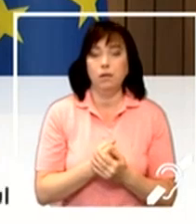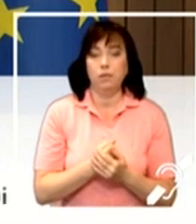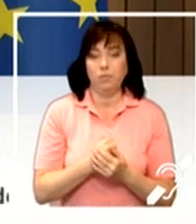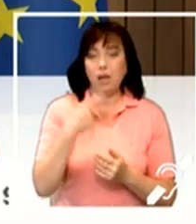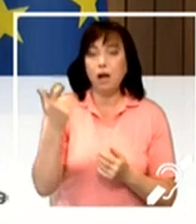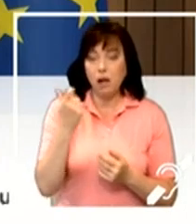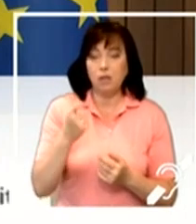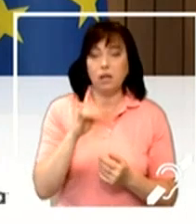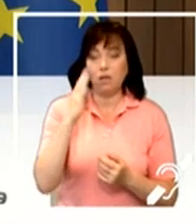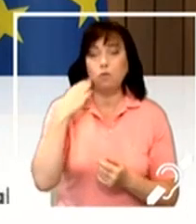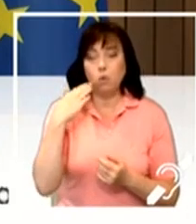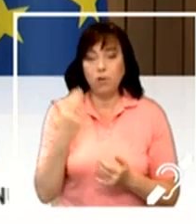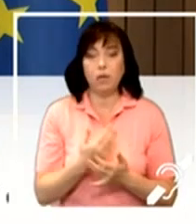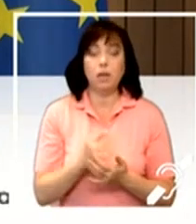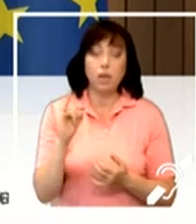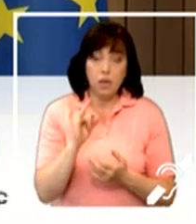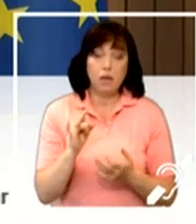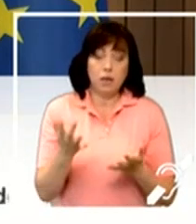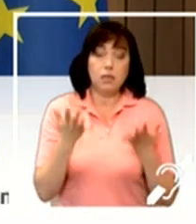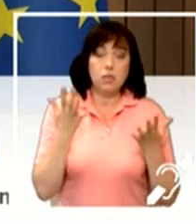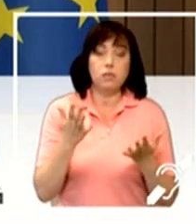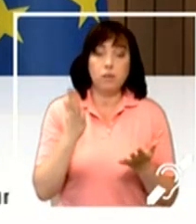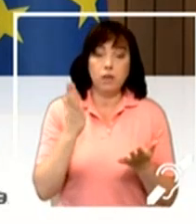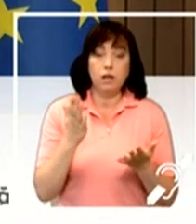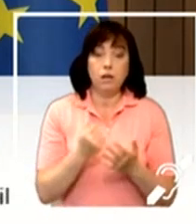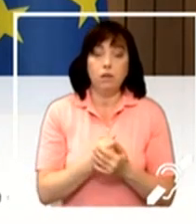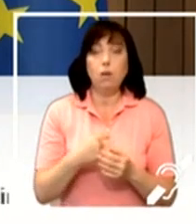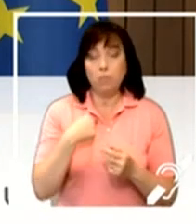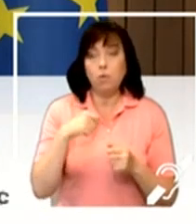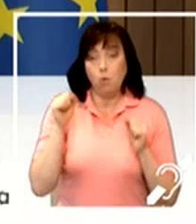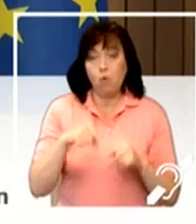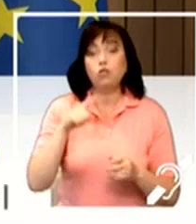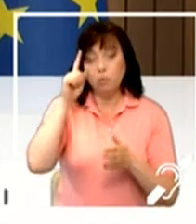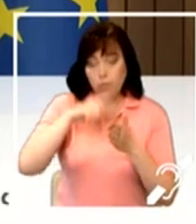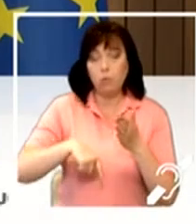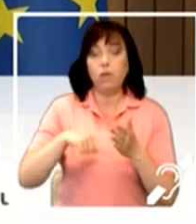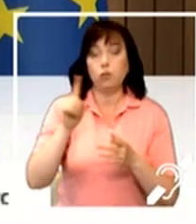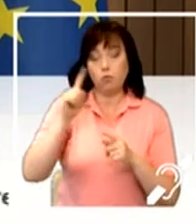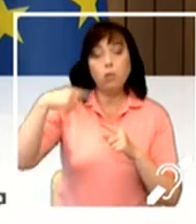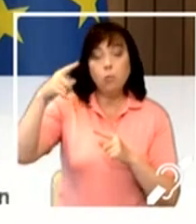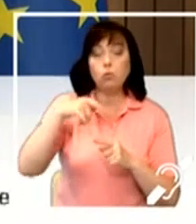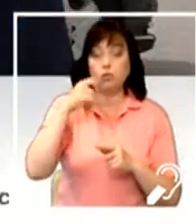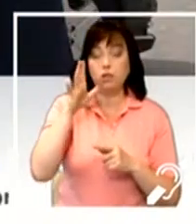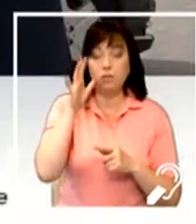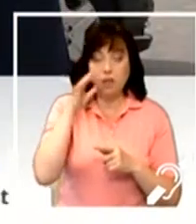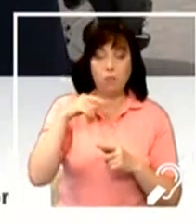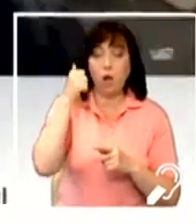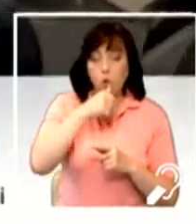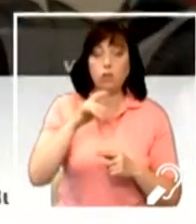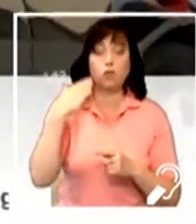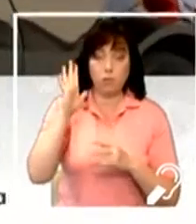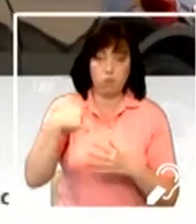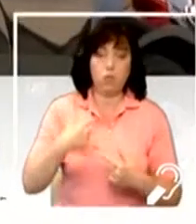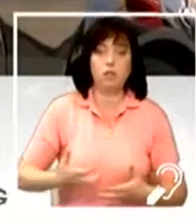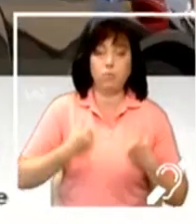rezervelor de gaz din România și respectiv cred că este foarte realist ca în următorii ani să avem un contract pe termen lung cu România. România, la